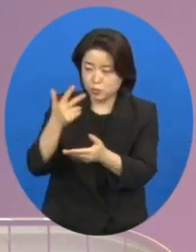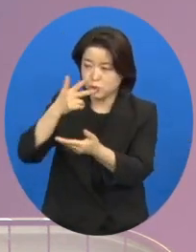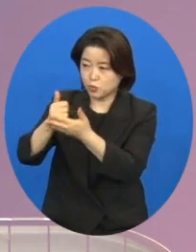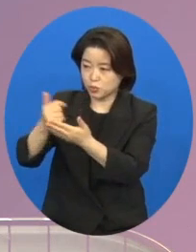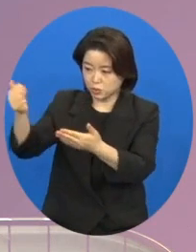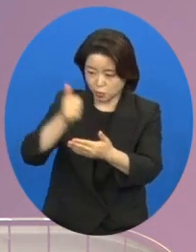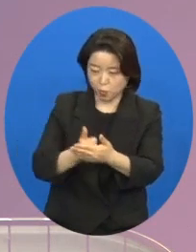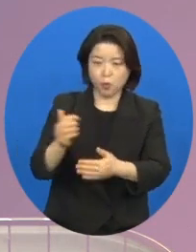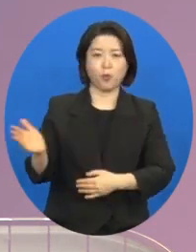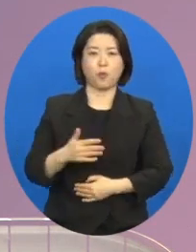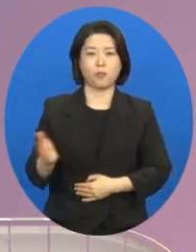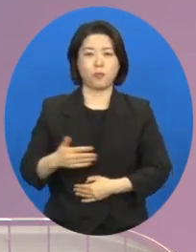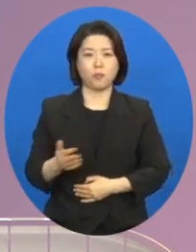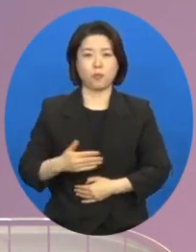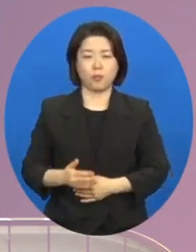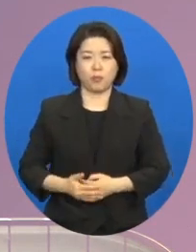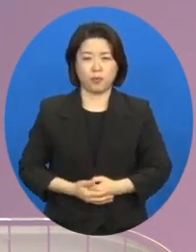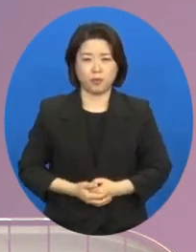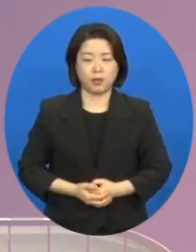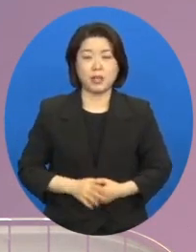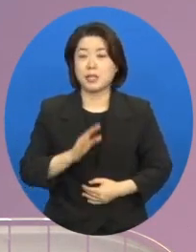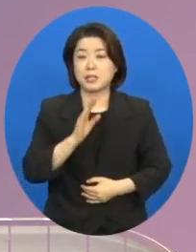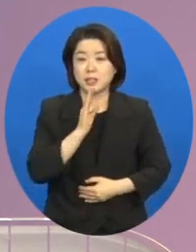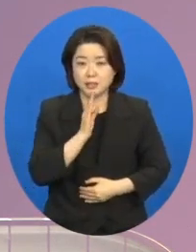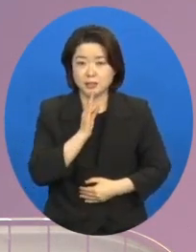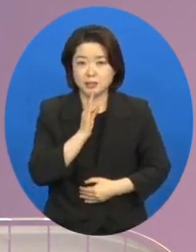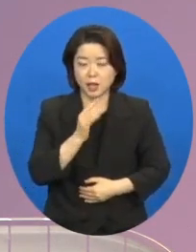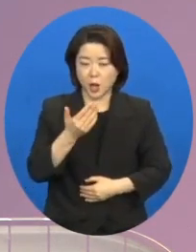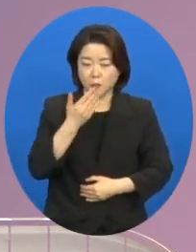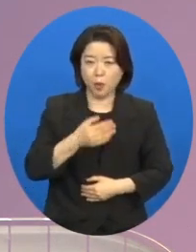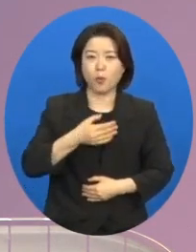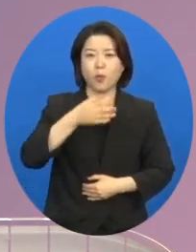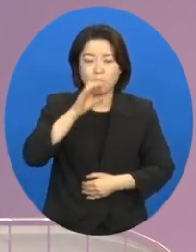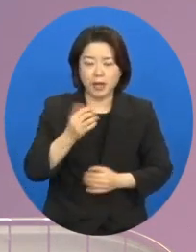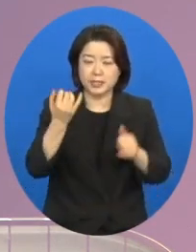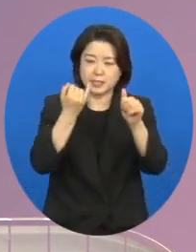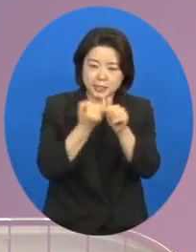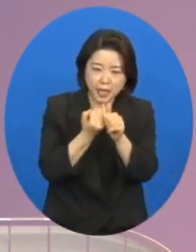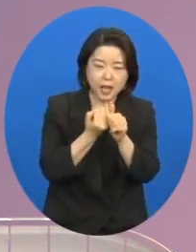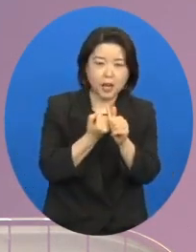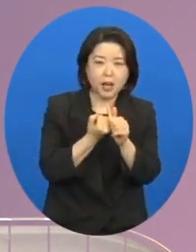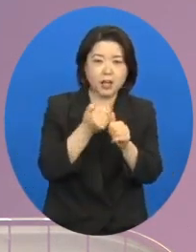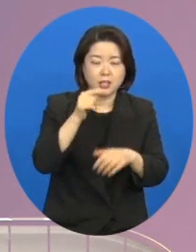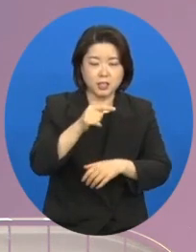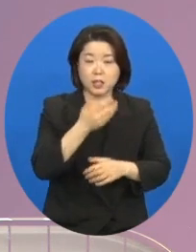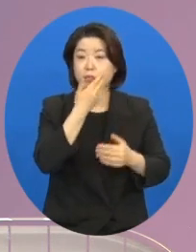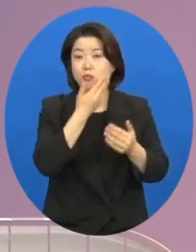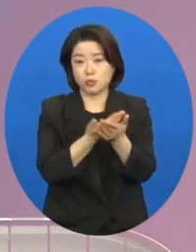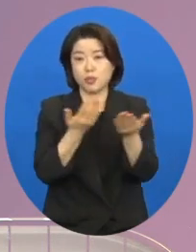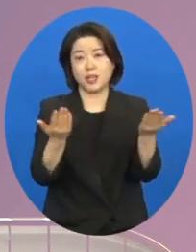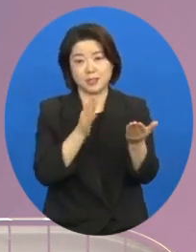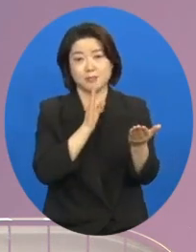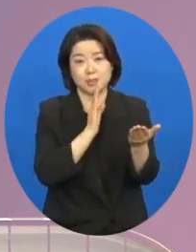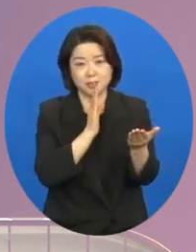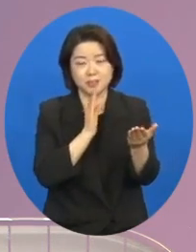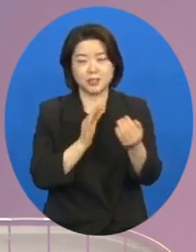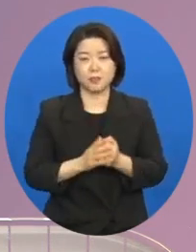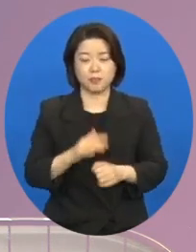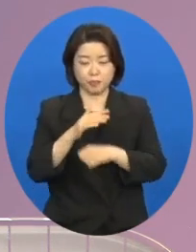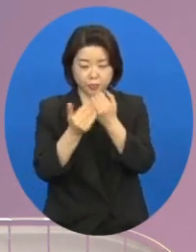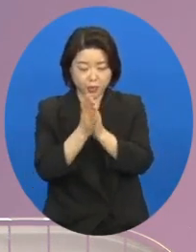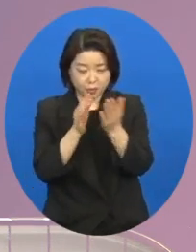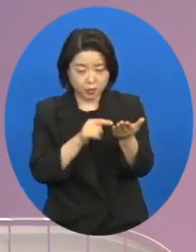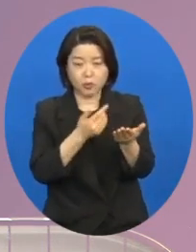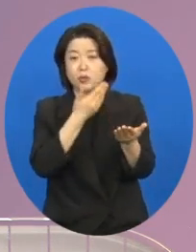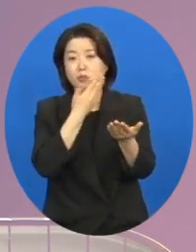계시지 않기 때문에 그래요. 사실 먹고 마시고 장가가고 시집가고 이게 얼마나 중요한 일들입니까? 성경은 이게 굉장히 중요한